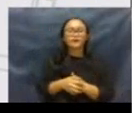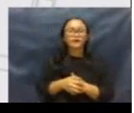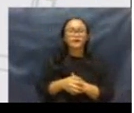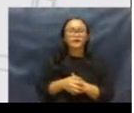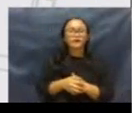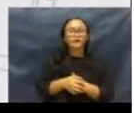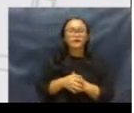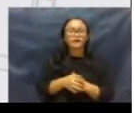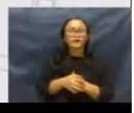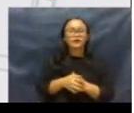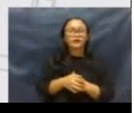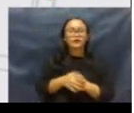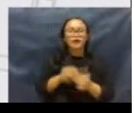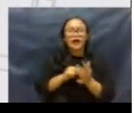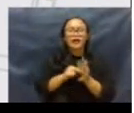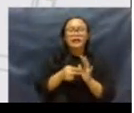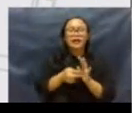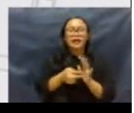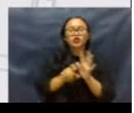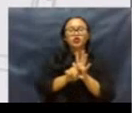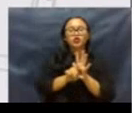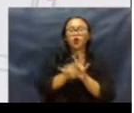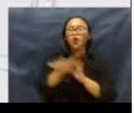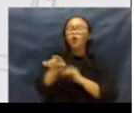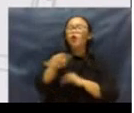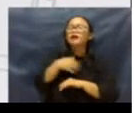tadi, yang sadar dan hati-hati.